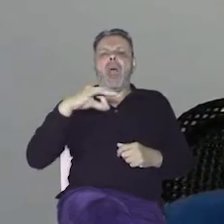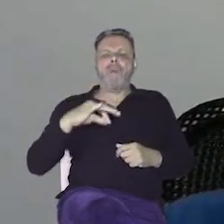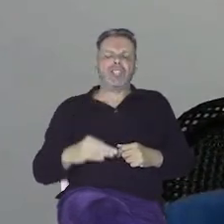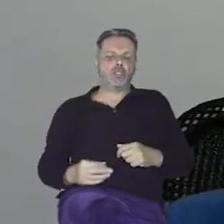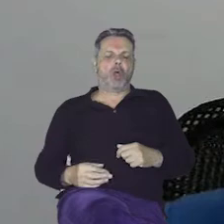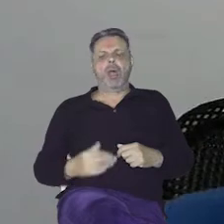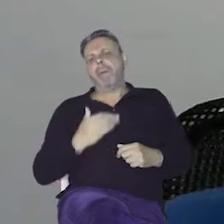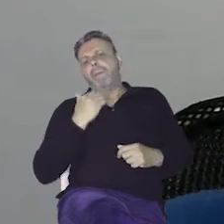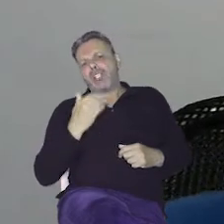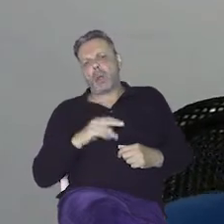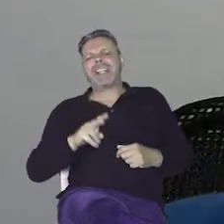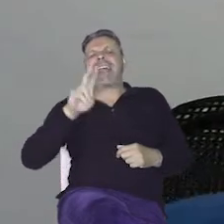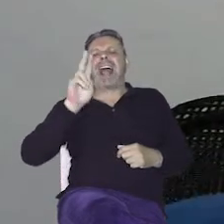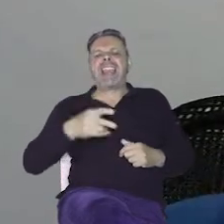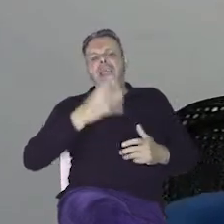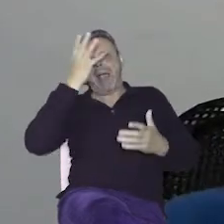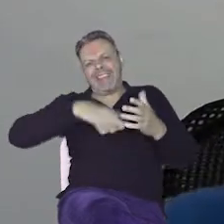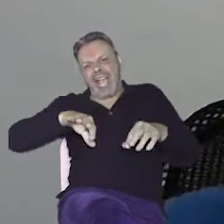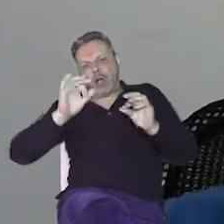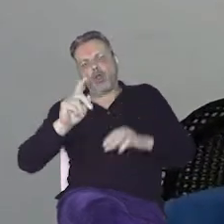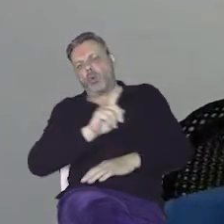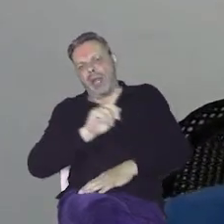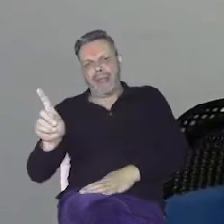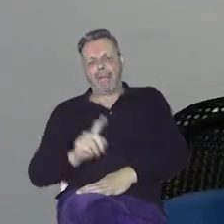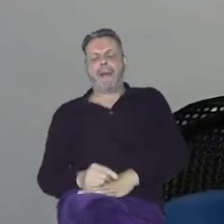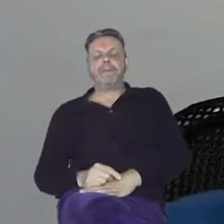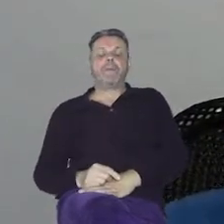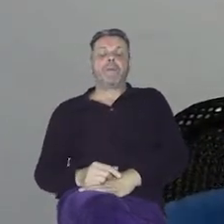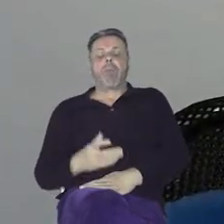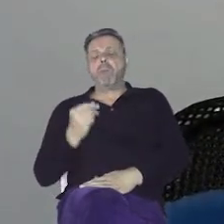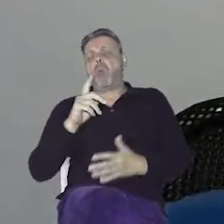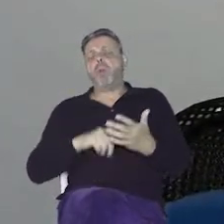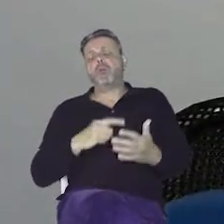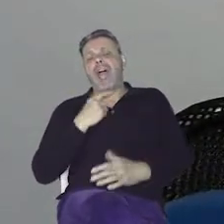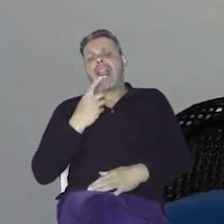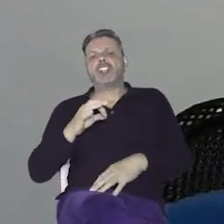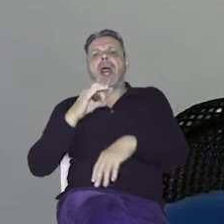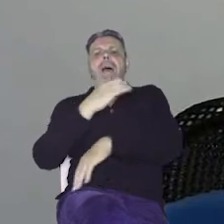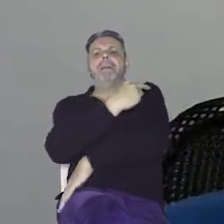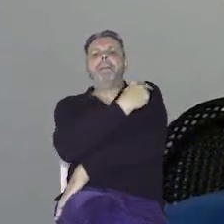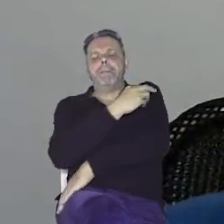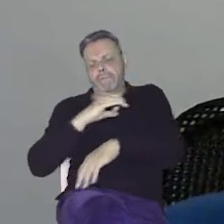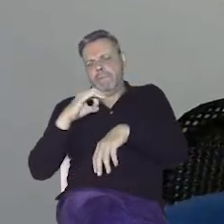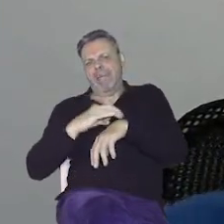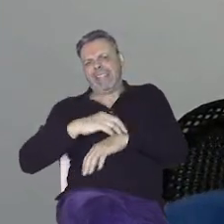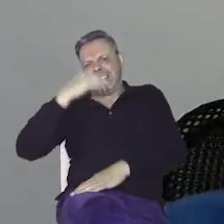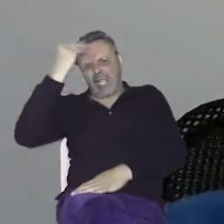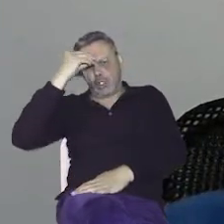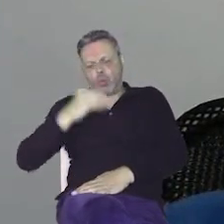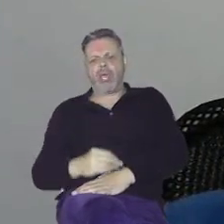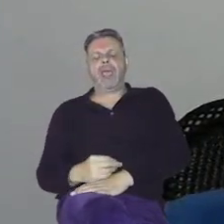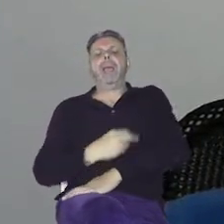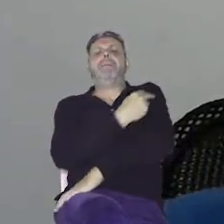li je, ima tu dijagnozu ili nema. Često je spominjana medicinska struka, često su spominjane